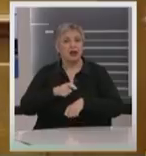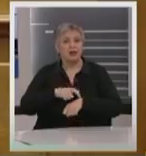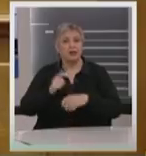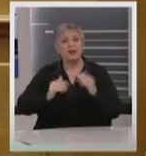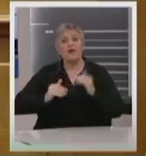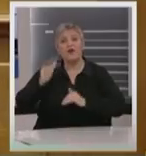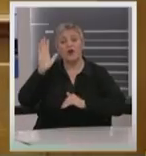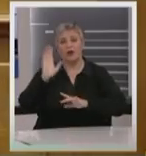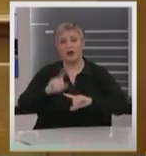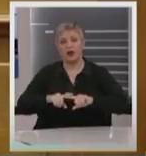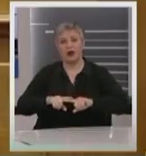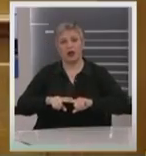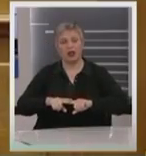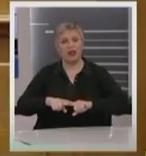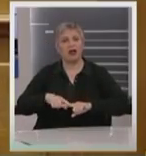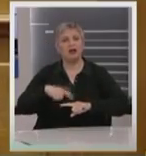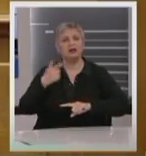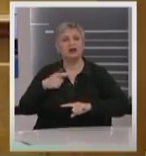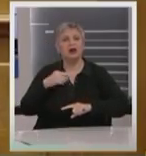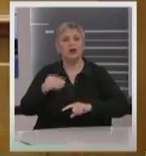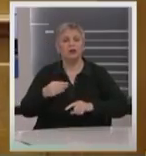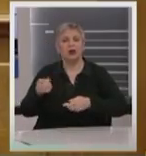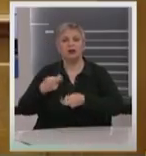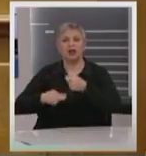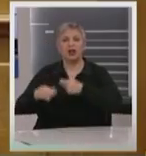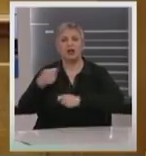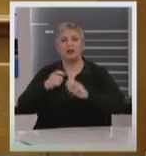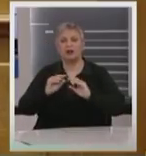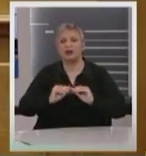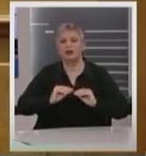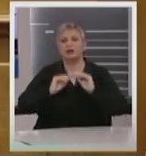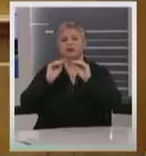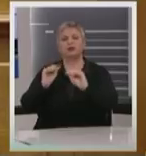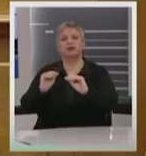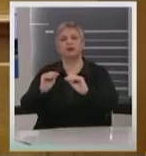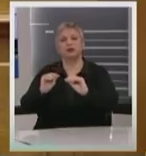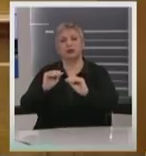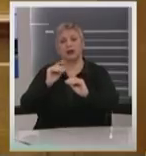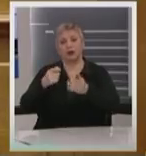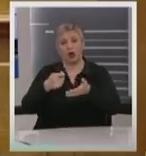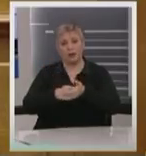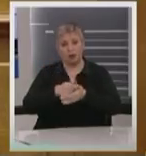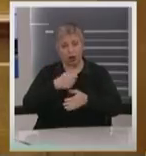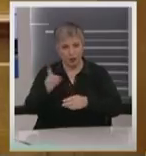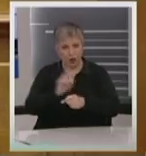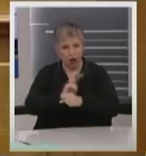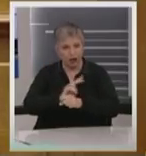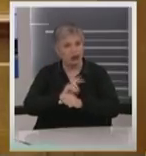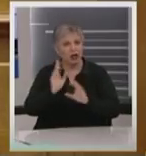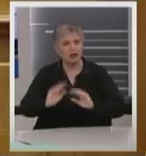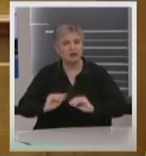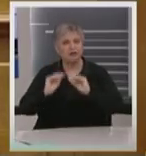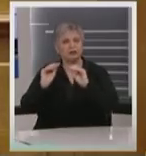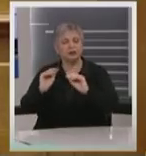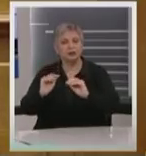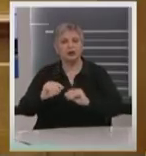Βόρειο Ελλάδα μεταναστεύουν φορολογικά ή στην πραγματικότητα σε γειτονικές χώρες. Οι οποίες επενδύσεις κατάφεραν